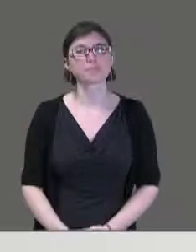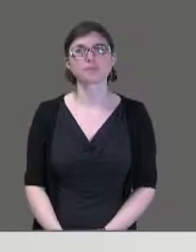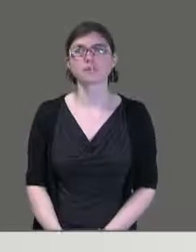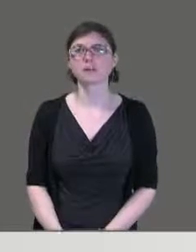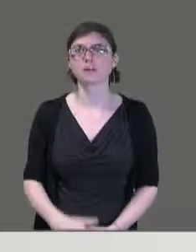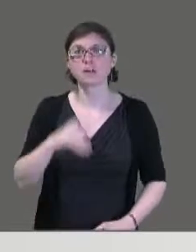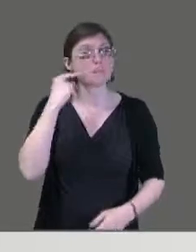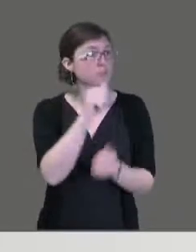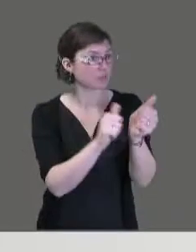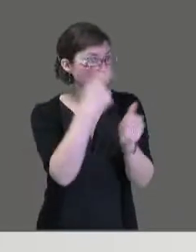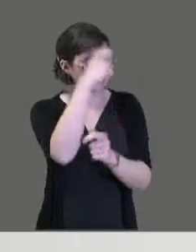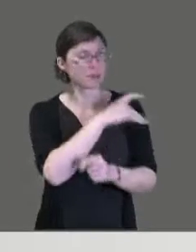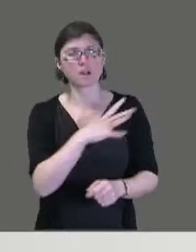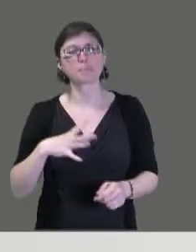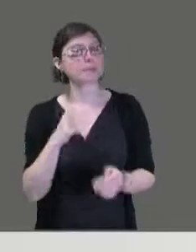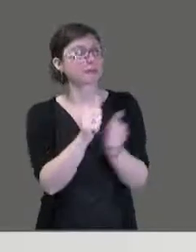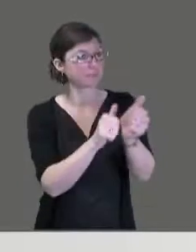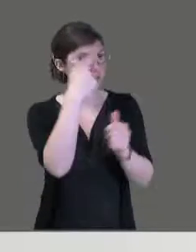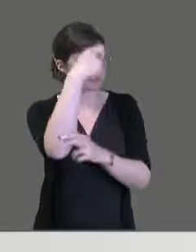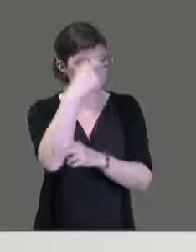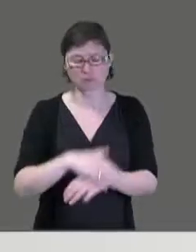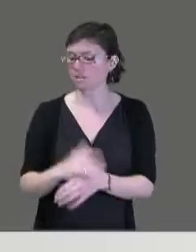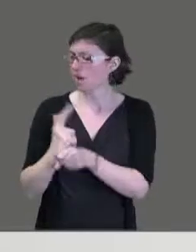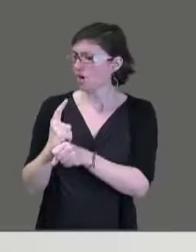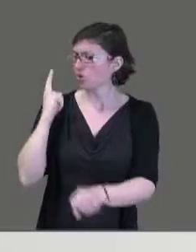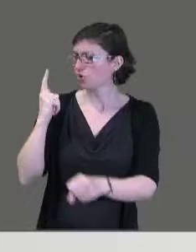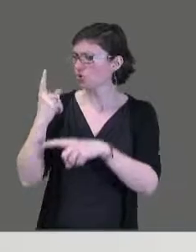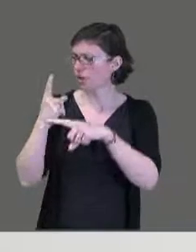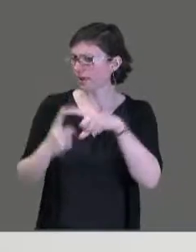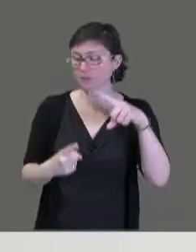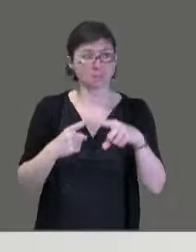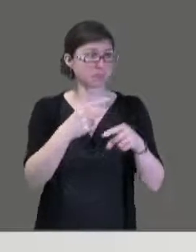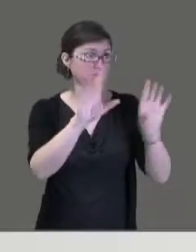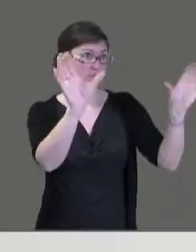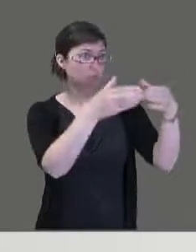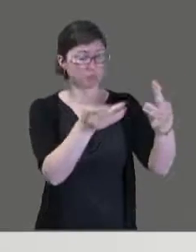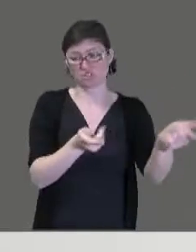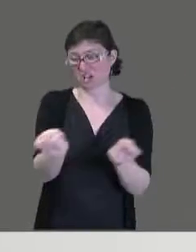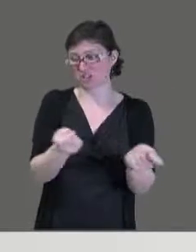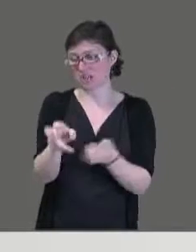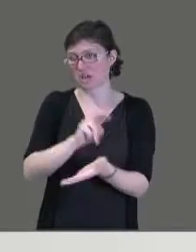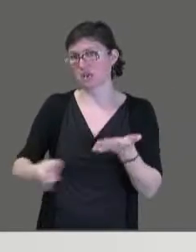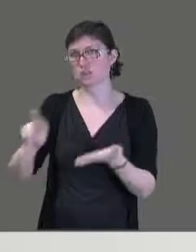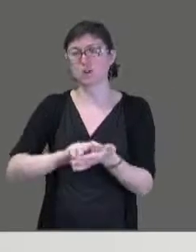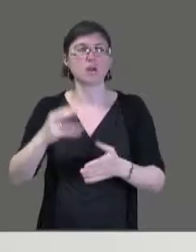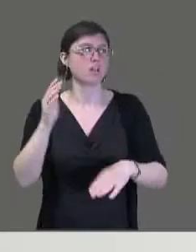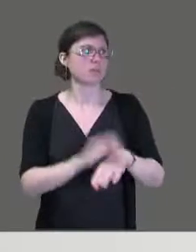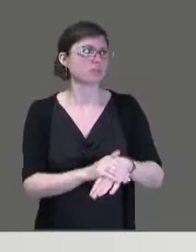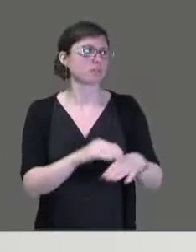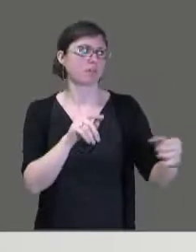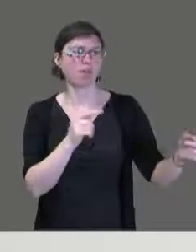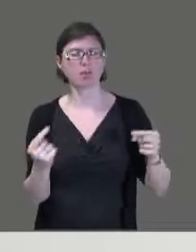Monsieur le vice-président, madame la vice-présidente. 2 ans et demi aux manettes de la région et on en est encore à ripolliner vos